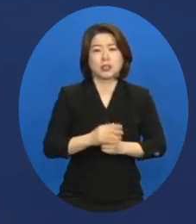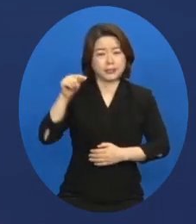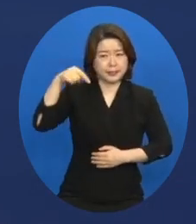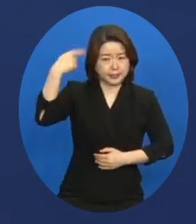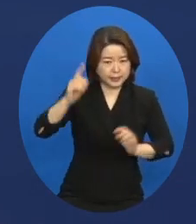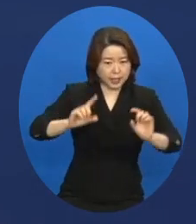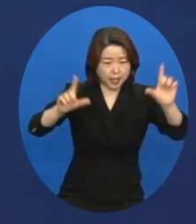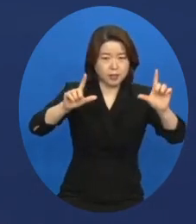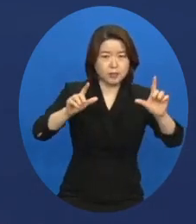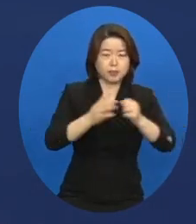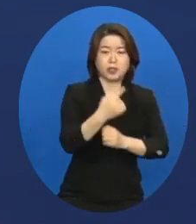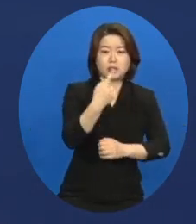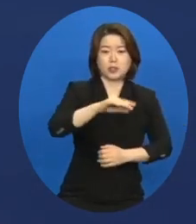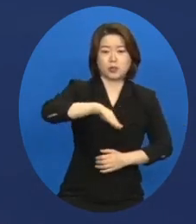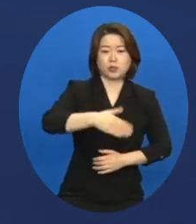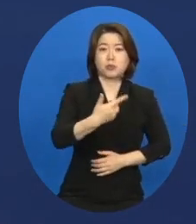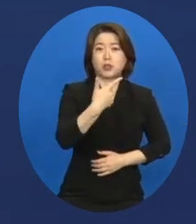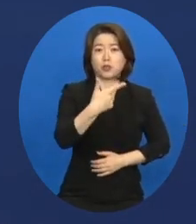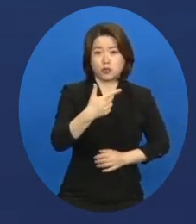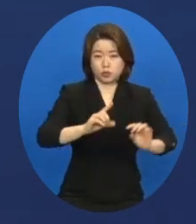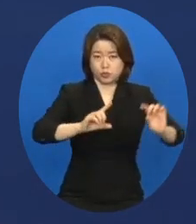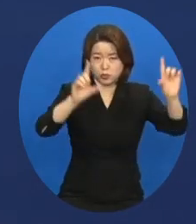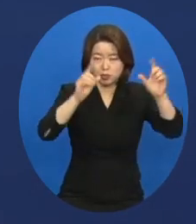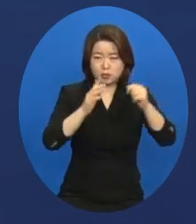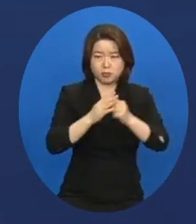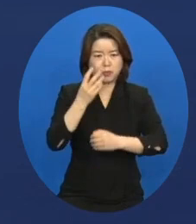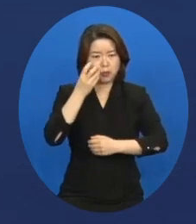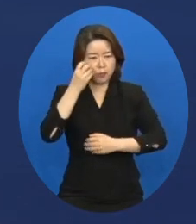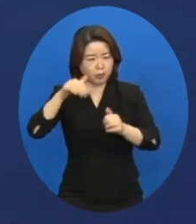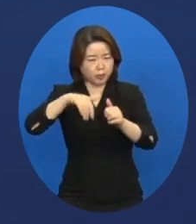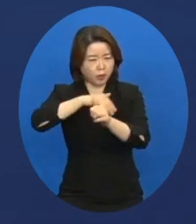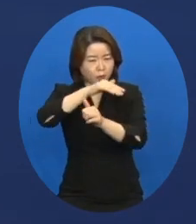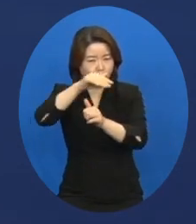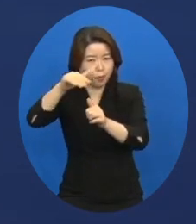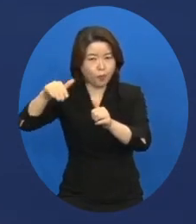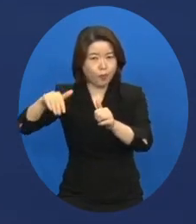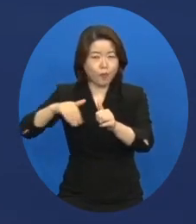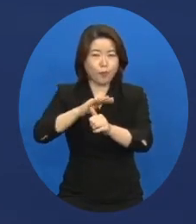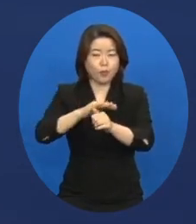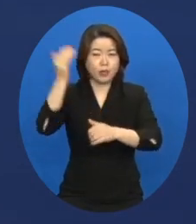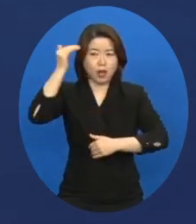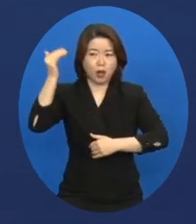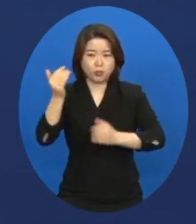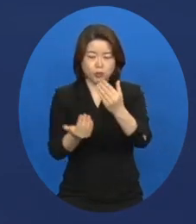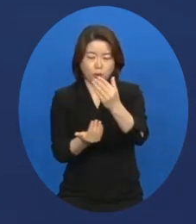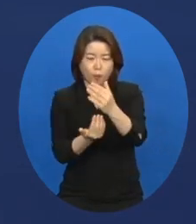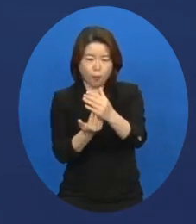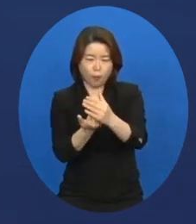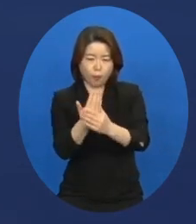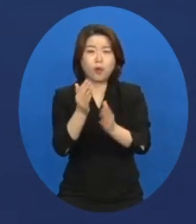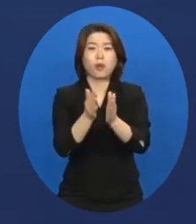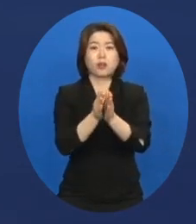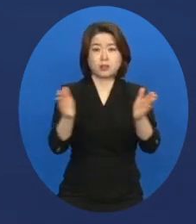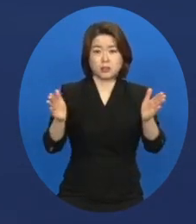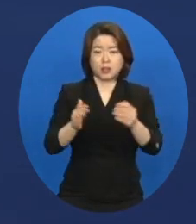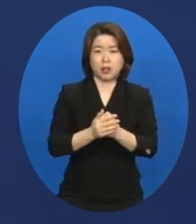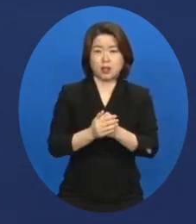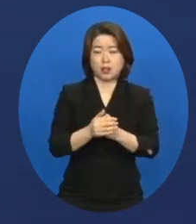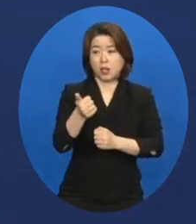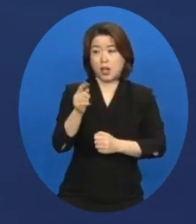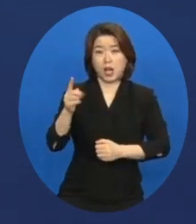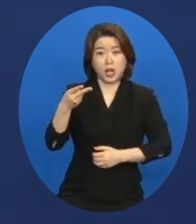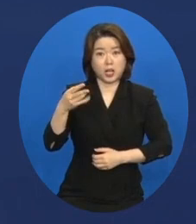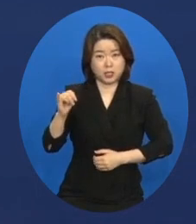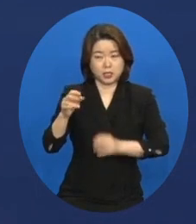다음 해부터 이상한 기운이 우리 한국에 일어나기 시작했습니다. 하디